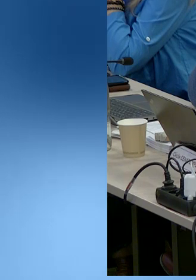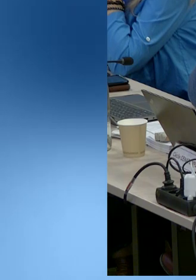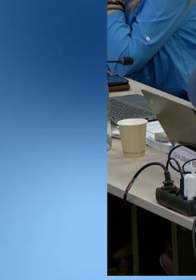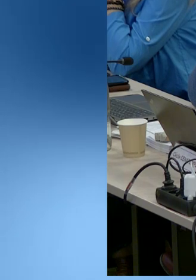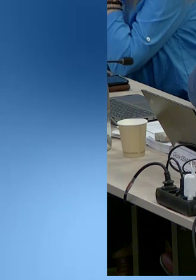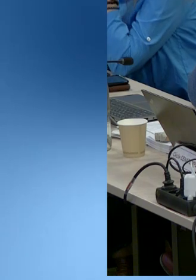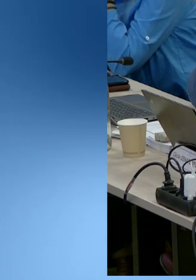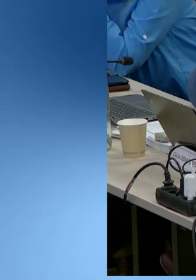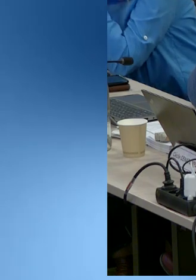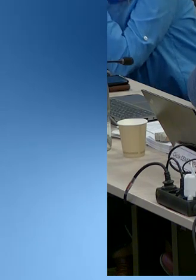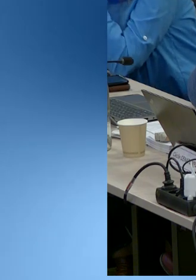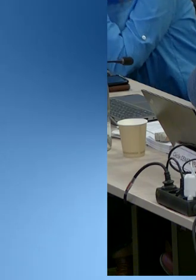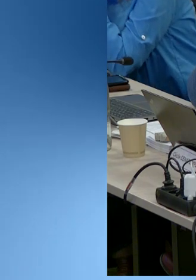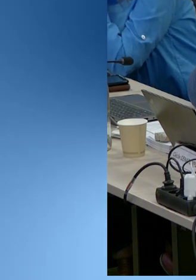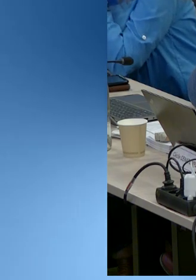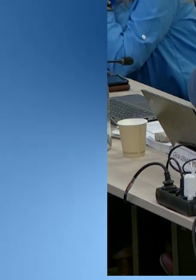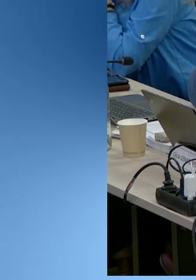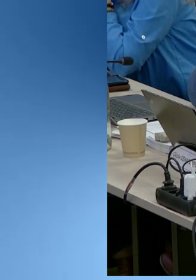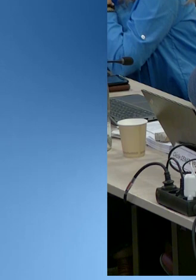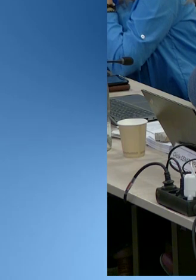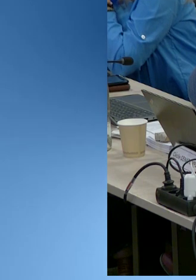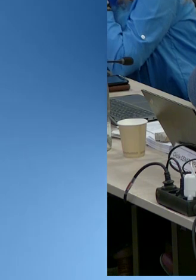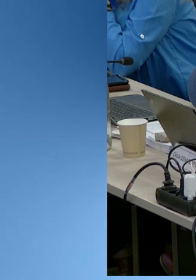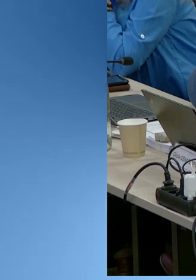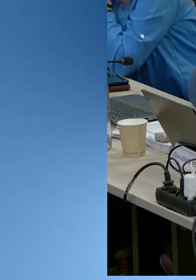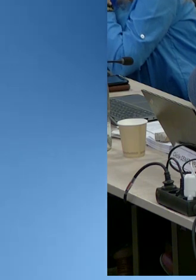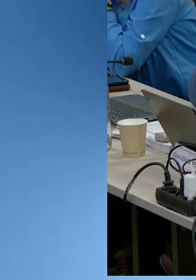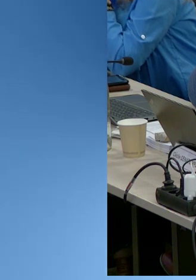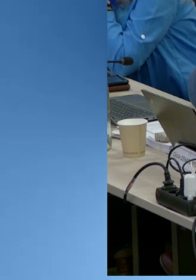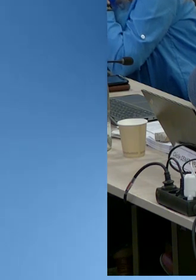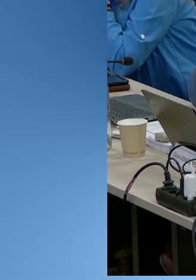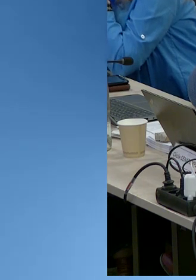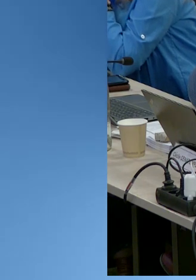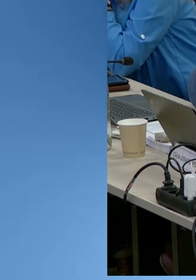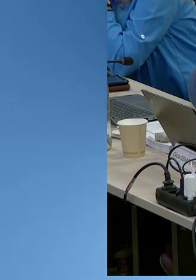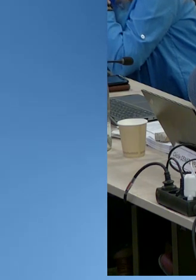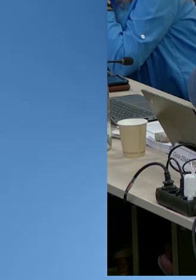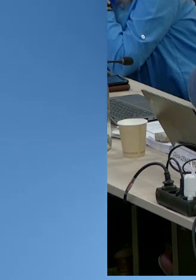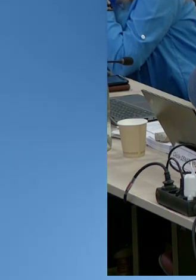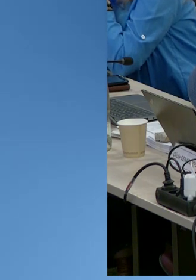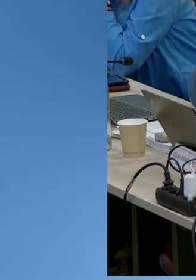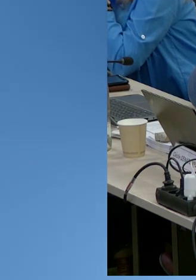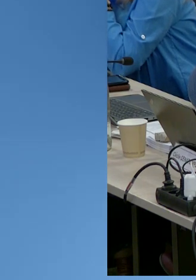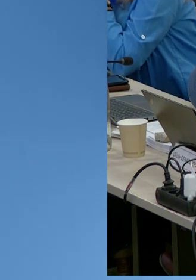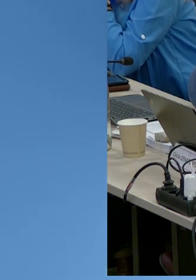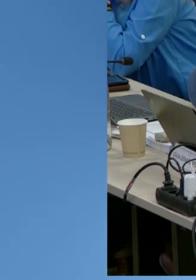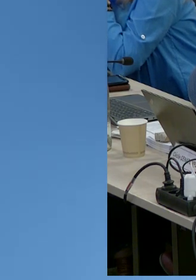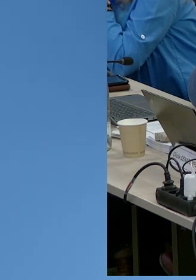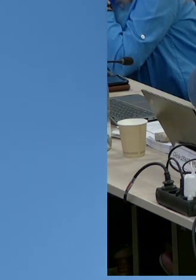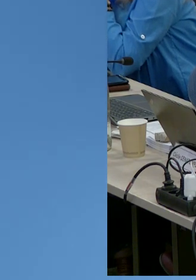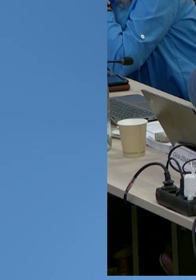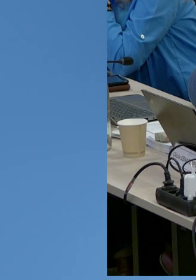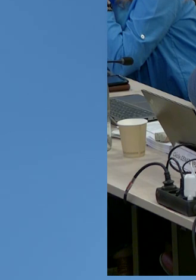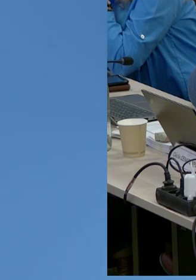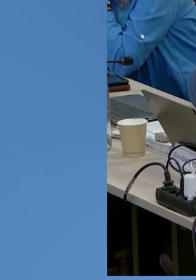la fourche à la fourchette c'est agir à la source du pouvoir d'achat des grenobloises et des Grenoblois tout en uvrant pour un système agroalimentaire plus responsable en ce